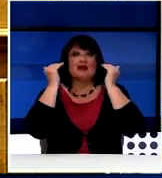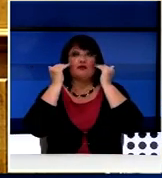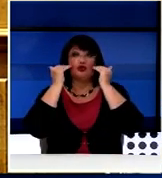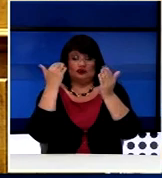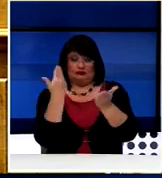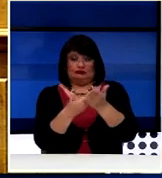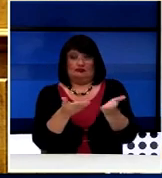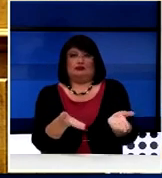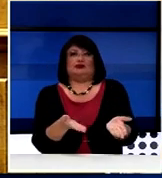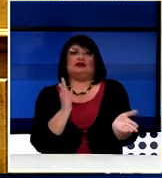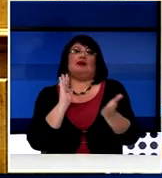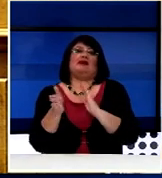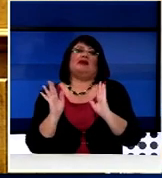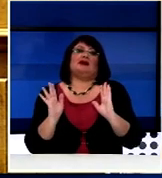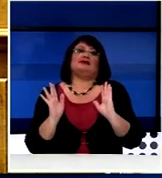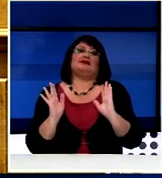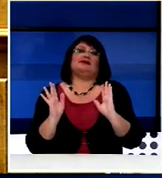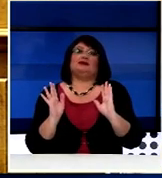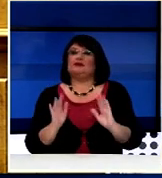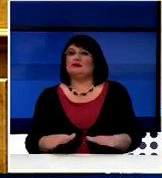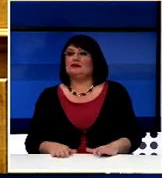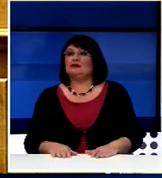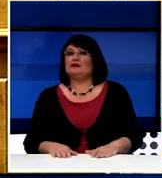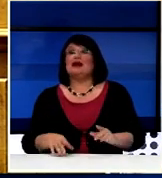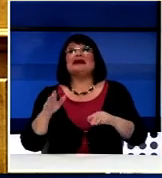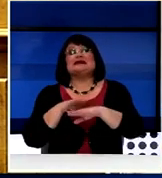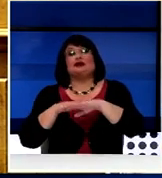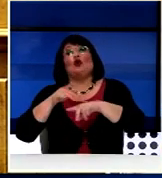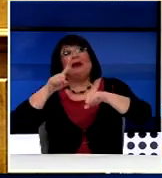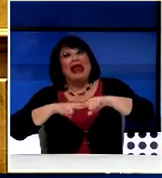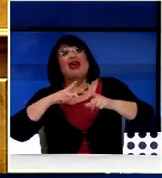τρίτους, απευθείας. Συγγνώμη, Ελλάδας-Κύπρου.